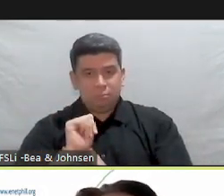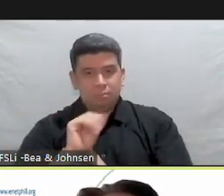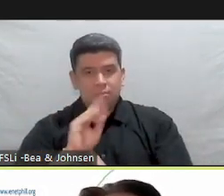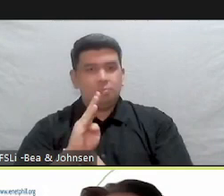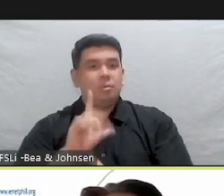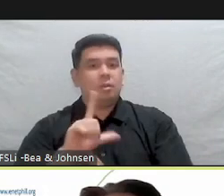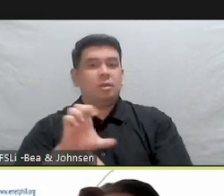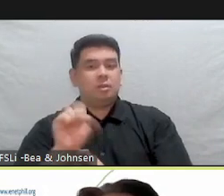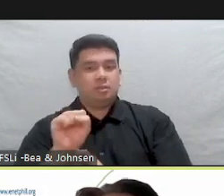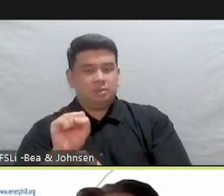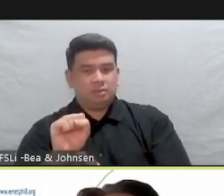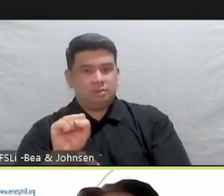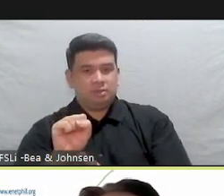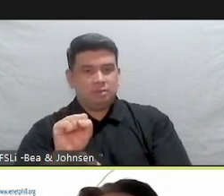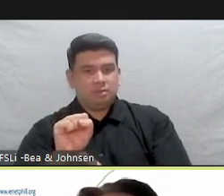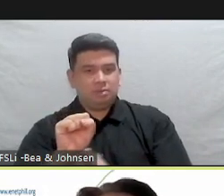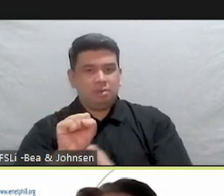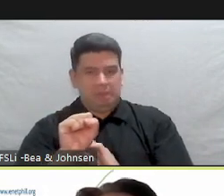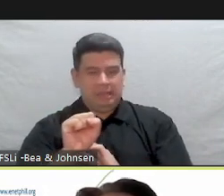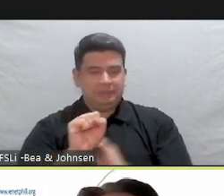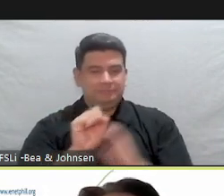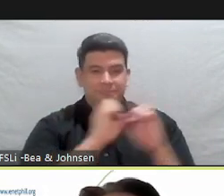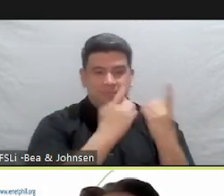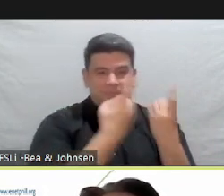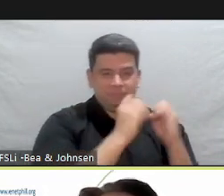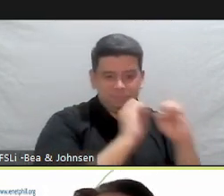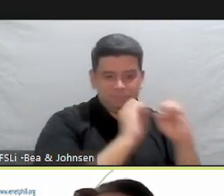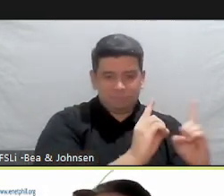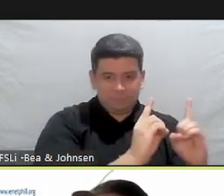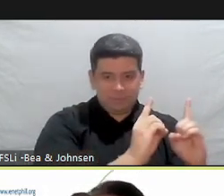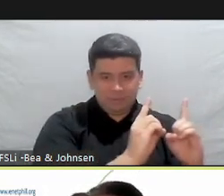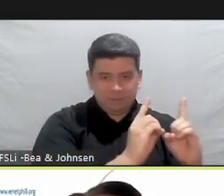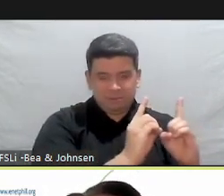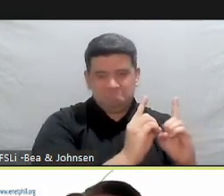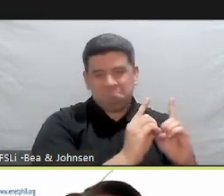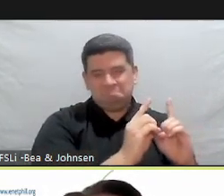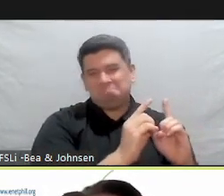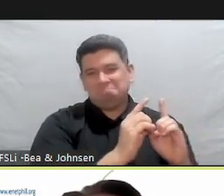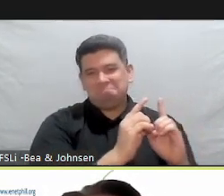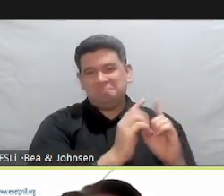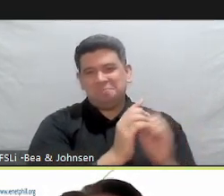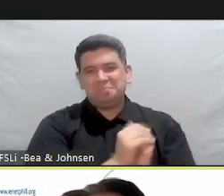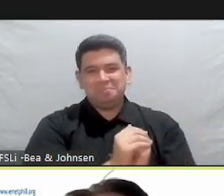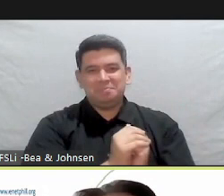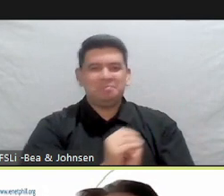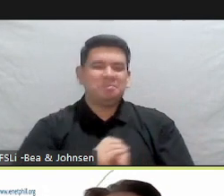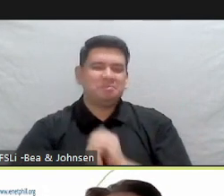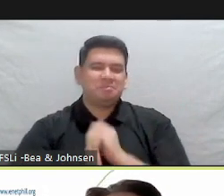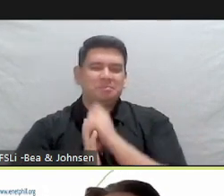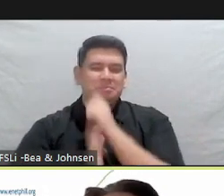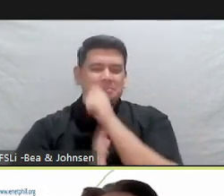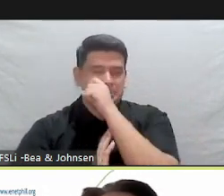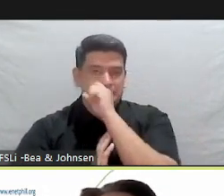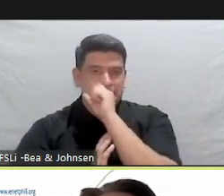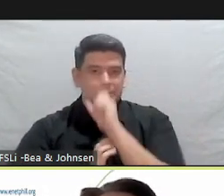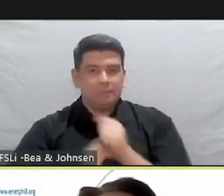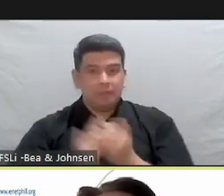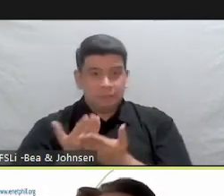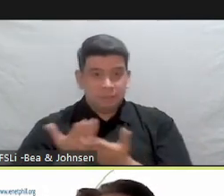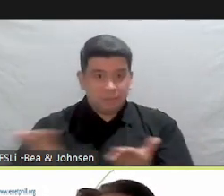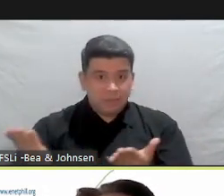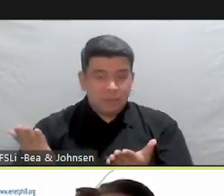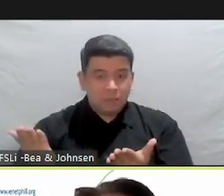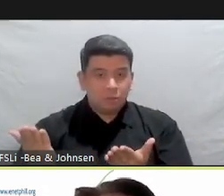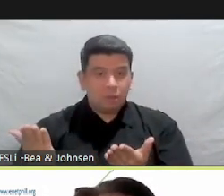ng kagawaran ng edukasyon sa dibisyon ng Zambales. Para po ibahagi, no, ang mga positibong